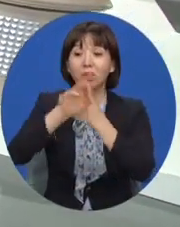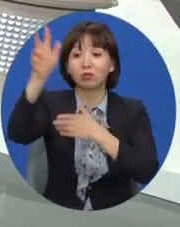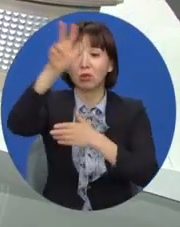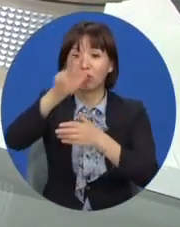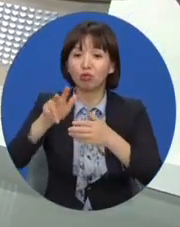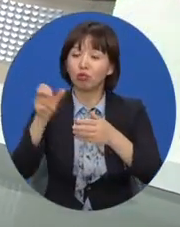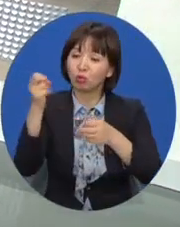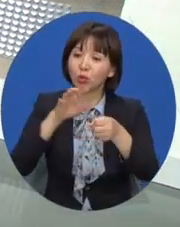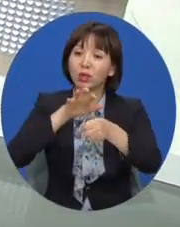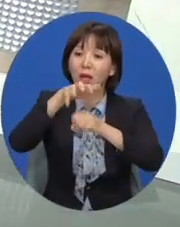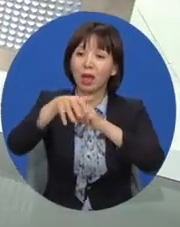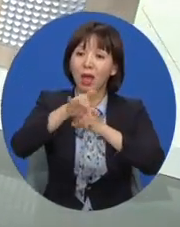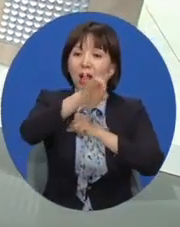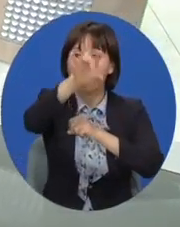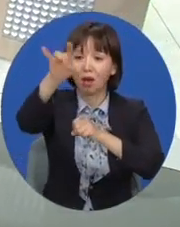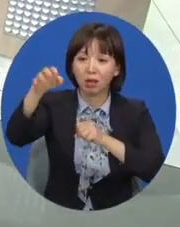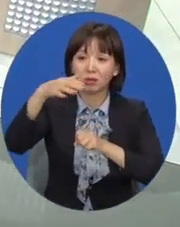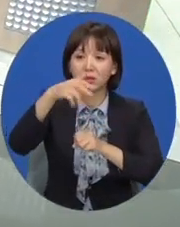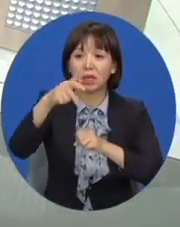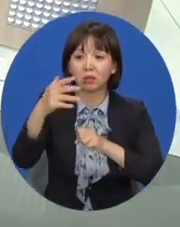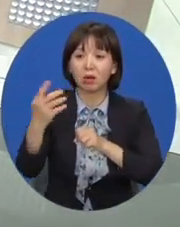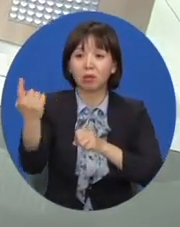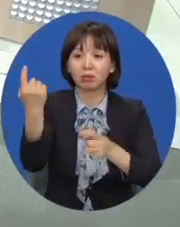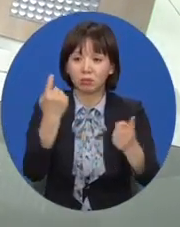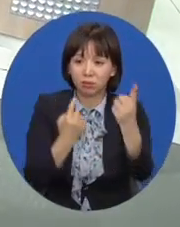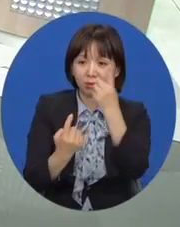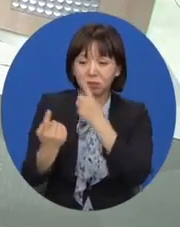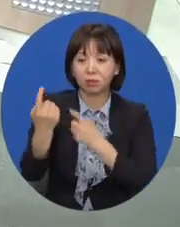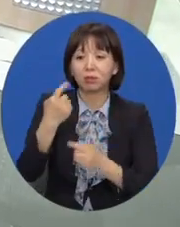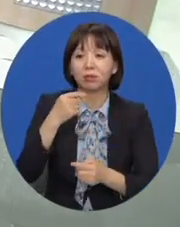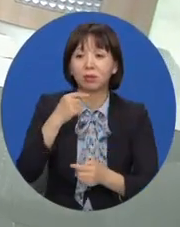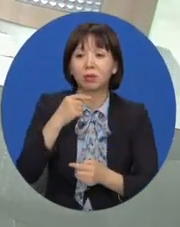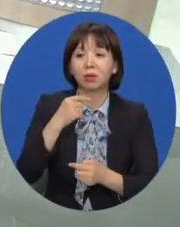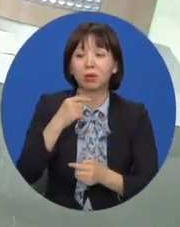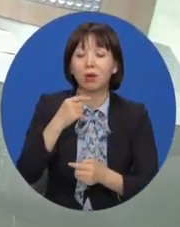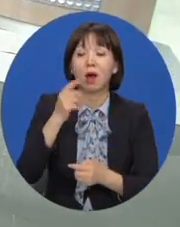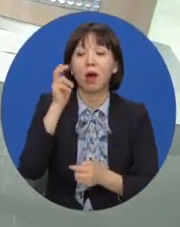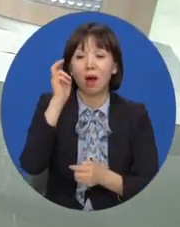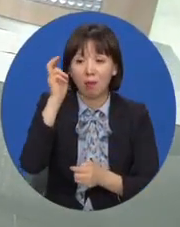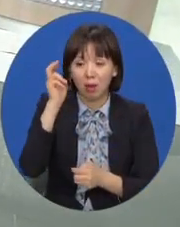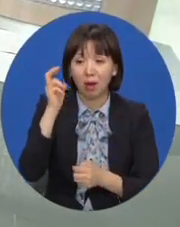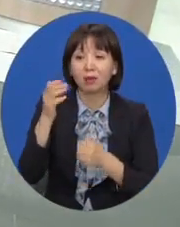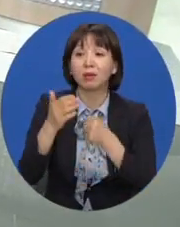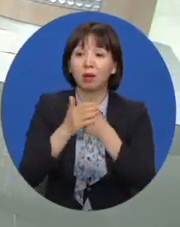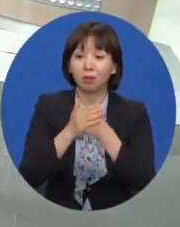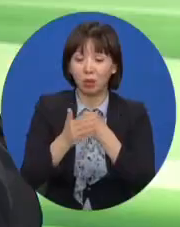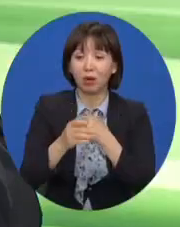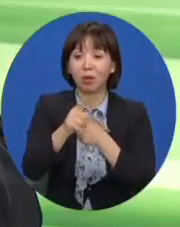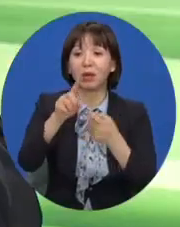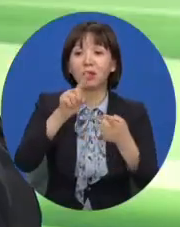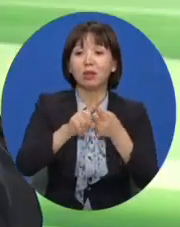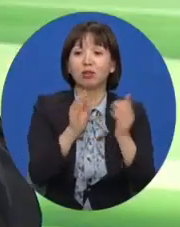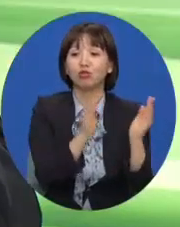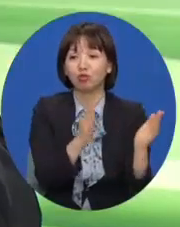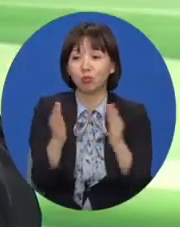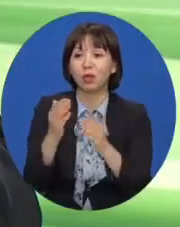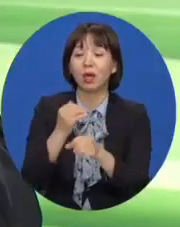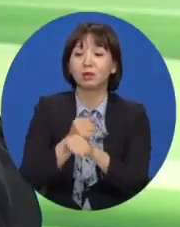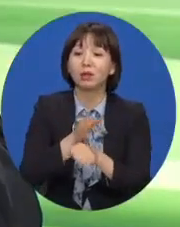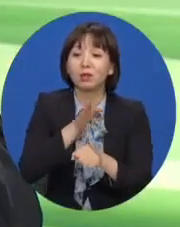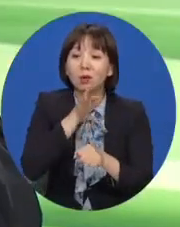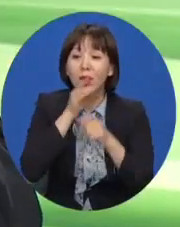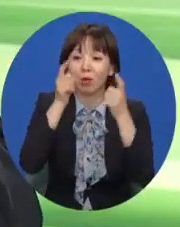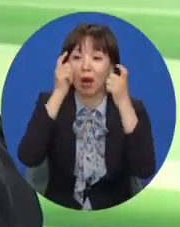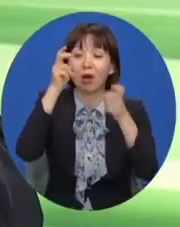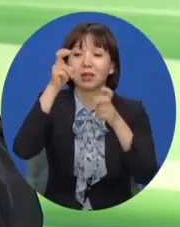세계에서 각지에서 우리 제천으로 몰려 들어오지 않느냐 이런 것을 하나하나 우리가 준비를 해서 정말